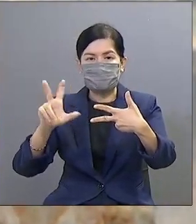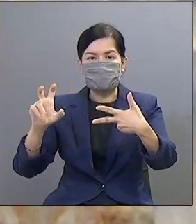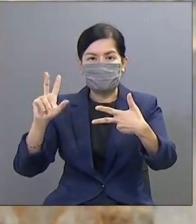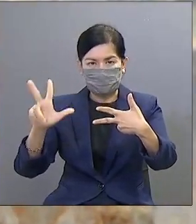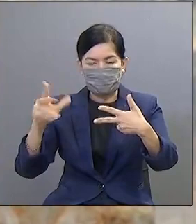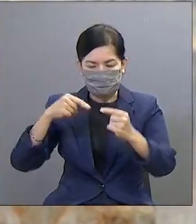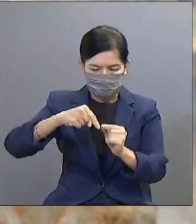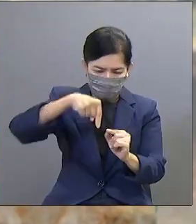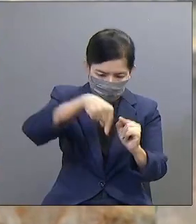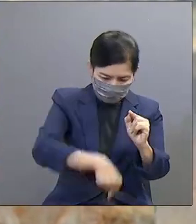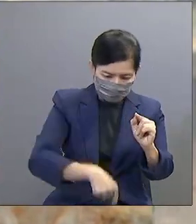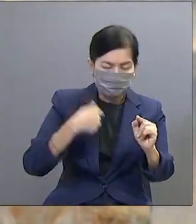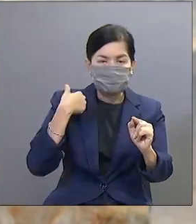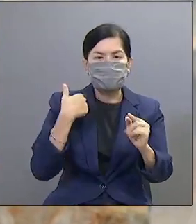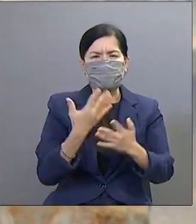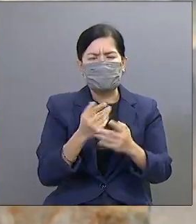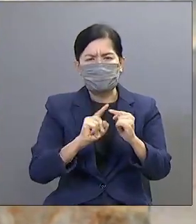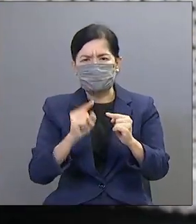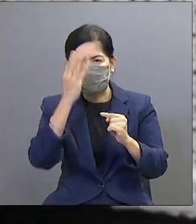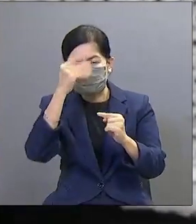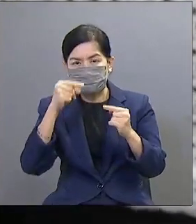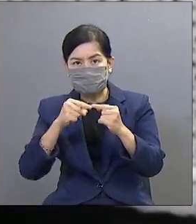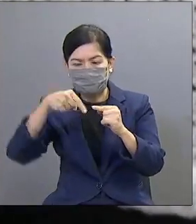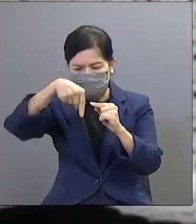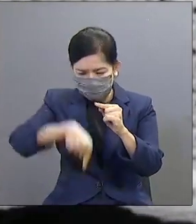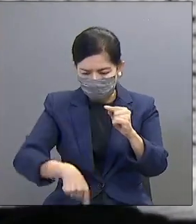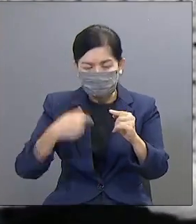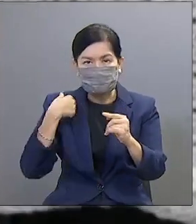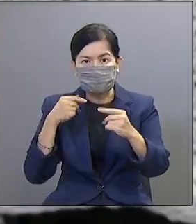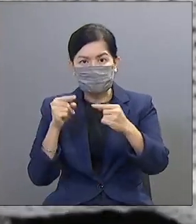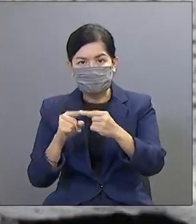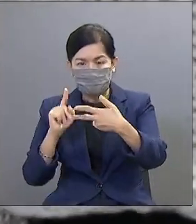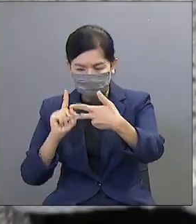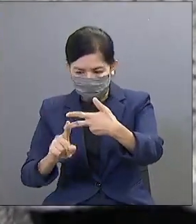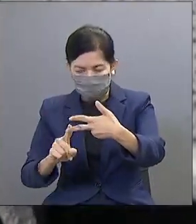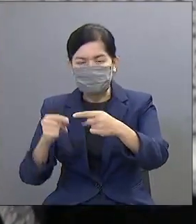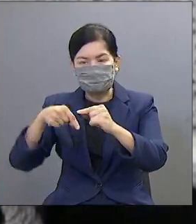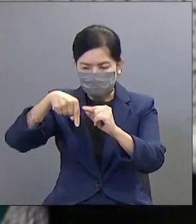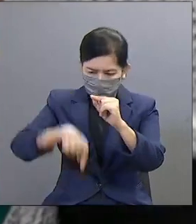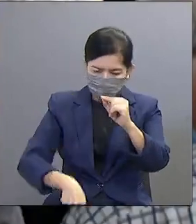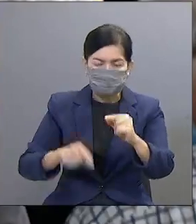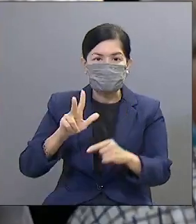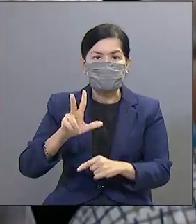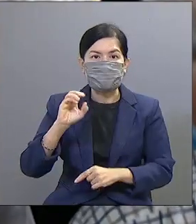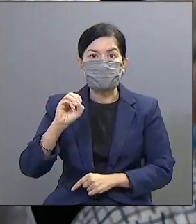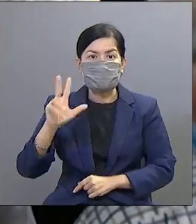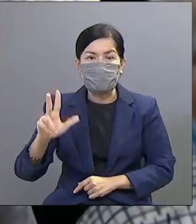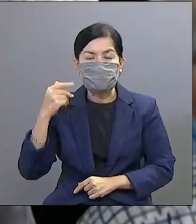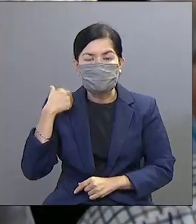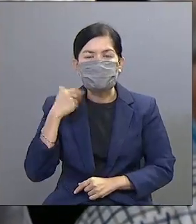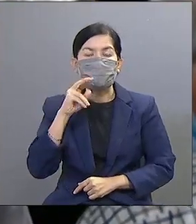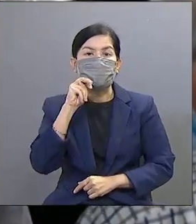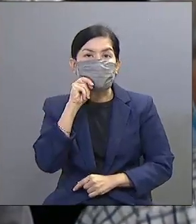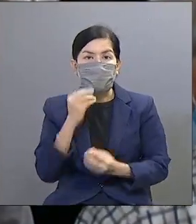อเจาะไปค่ะประมาณบอรที่ 3 นะคะที่บอกว่าอยู่ที่ 303 เมตรน้ำมันพุกขึ้นมาคุผชม